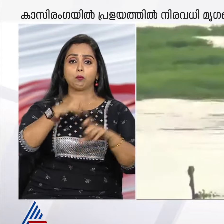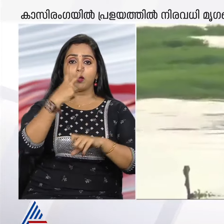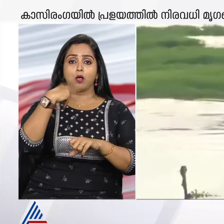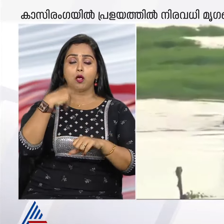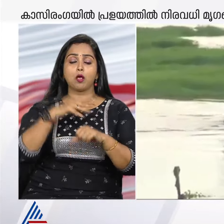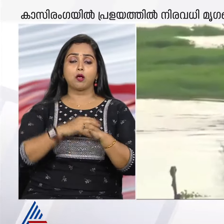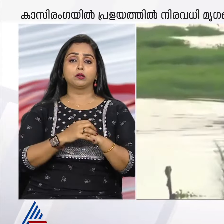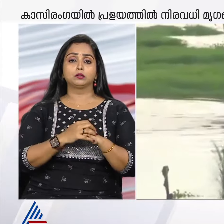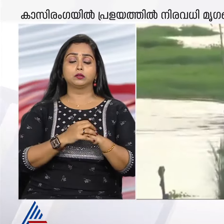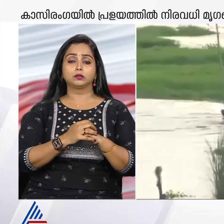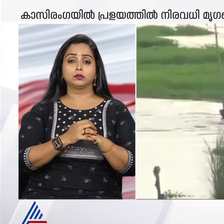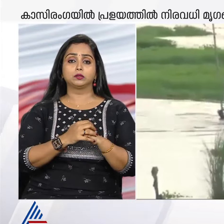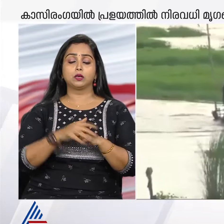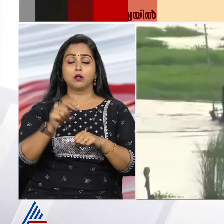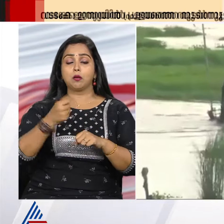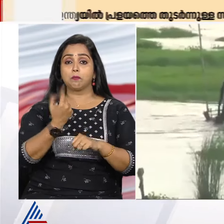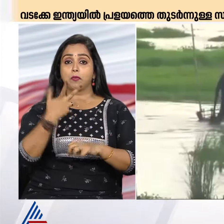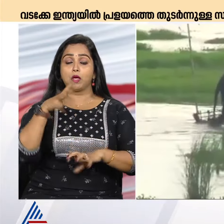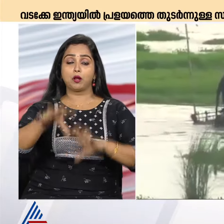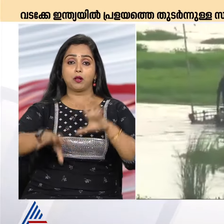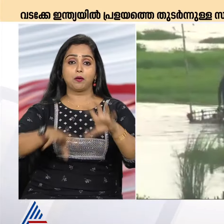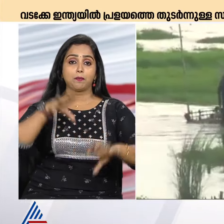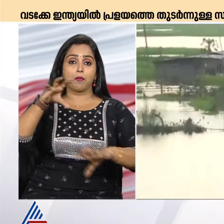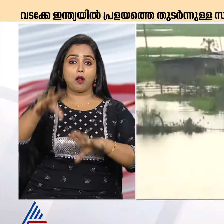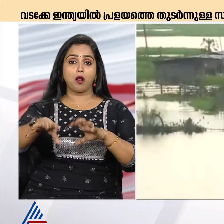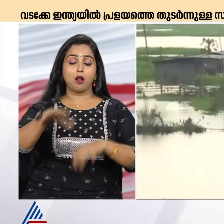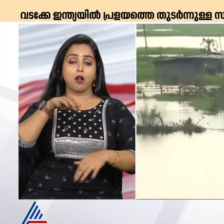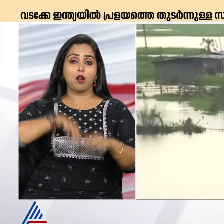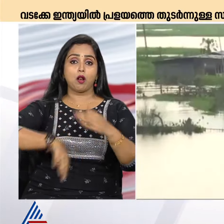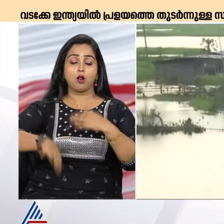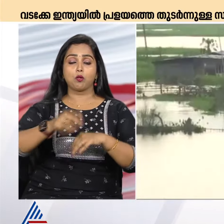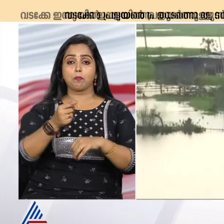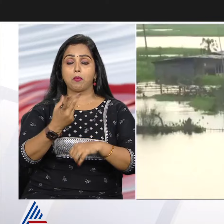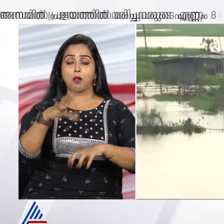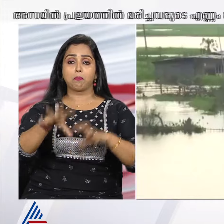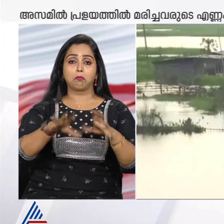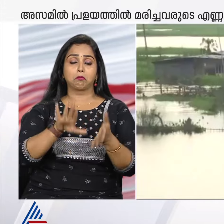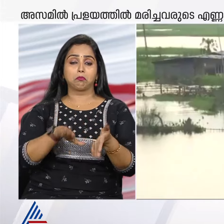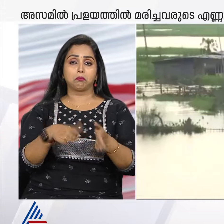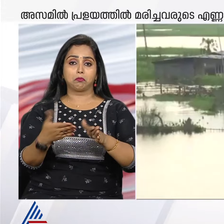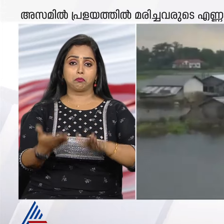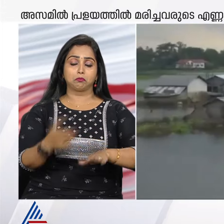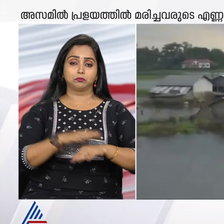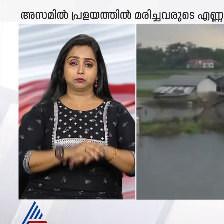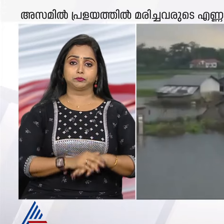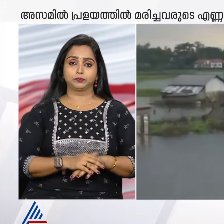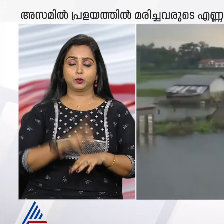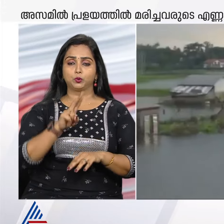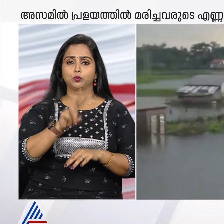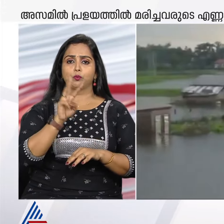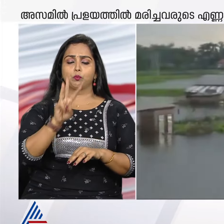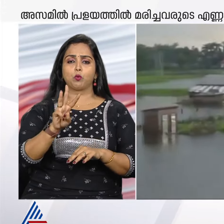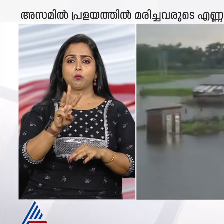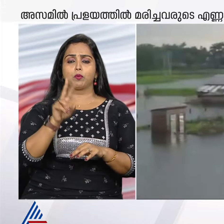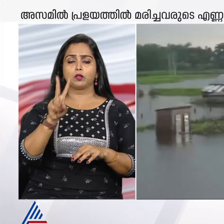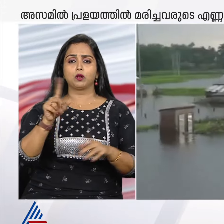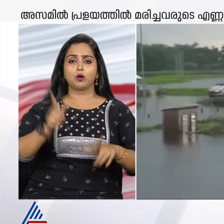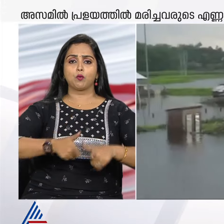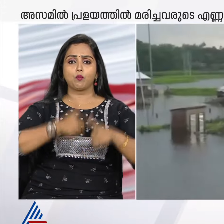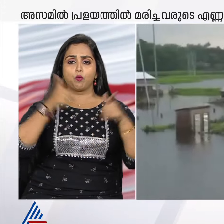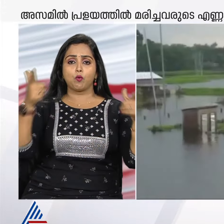പാർക്കിലെ 159 വന്യമൃഗങ്ങൾ ചത്തു. കാസിരംഗയിലെ 233 ഫോറസ്റ്റ് ക്യാമ്പുകളിൽ 62 ക്യാമ്പുകളും